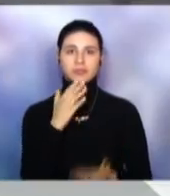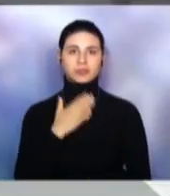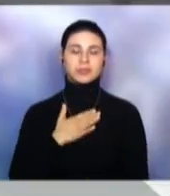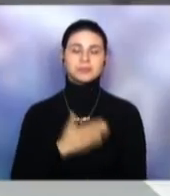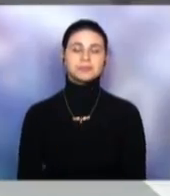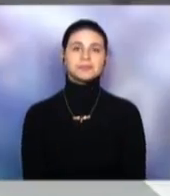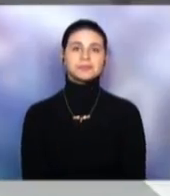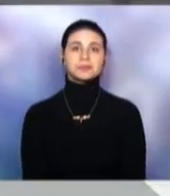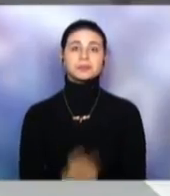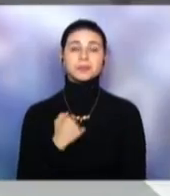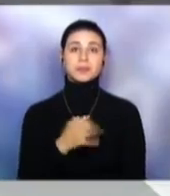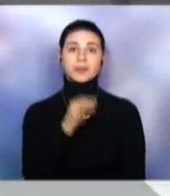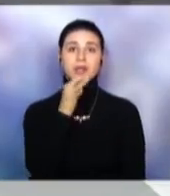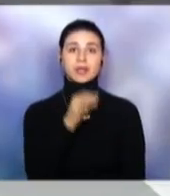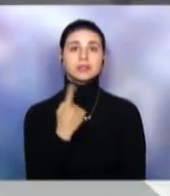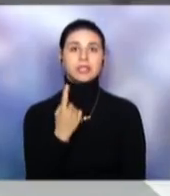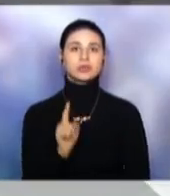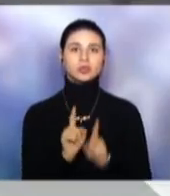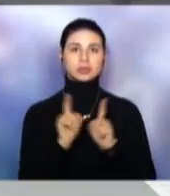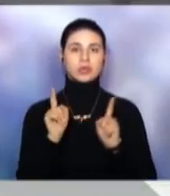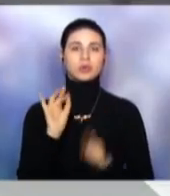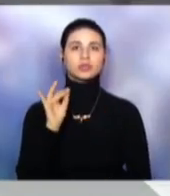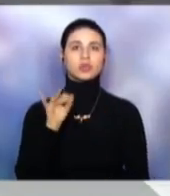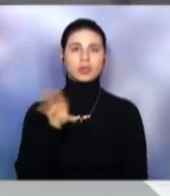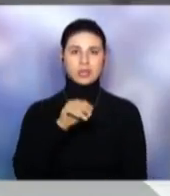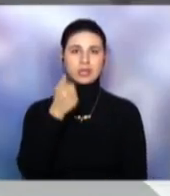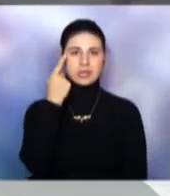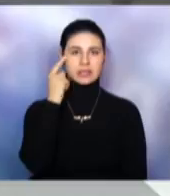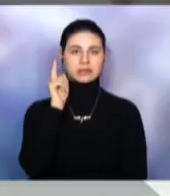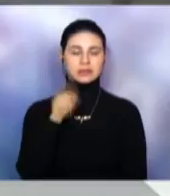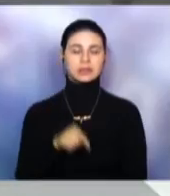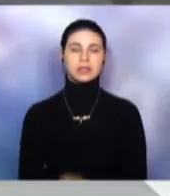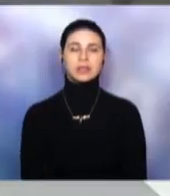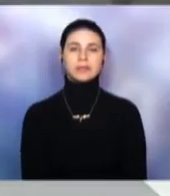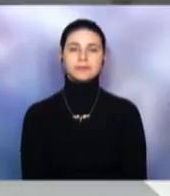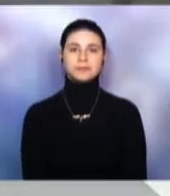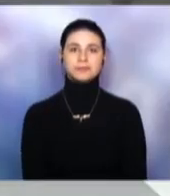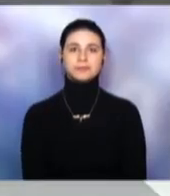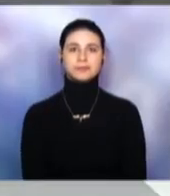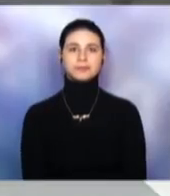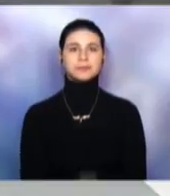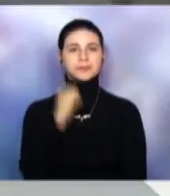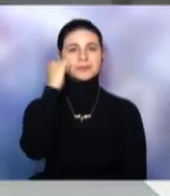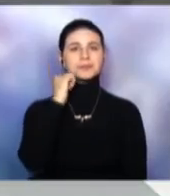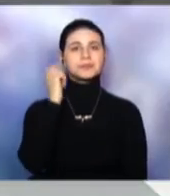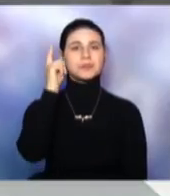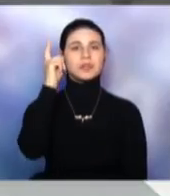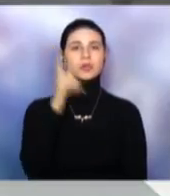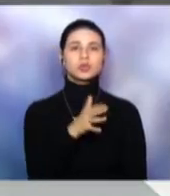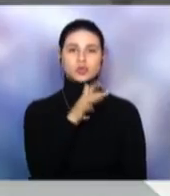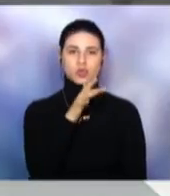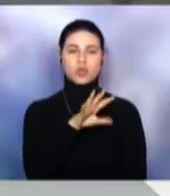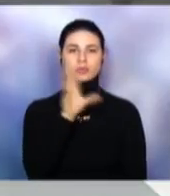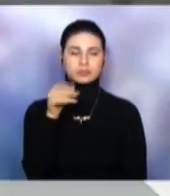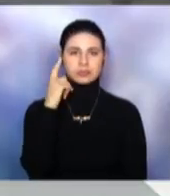უცნაურობასაც, მედიცინის ისტორია თქვენ ჩემზე უკეთ იცით და იცით, რომ ჰიპოკრატეს დროიდან არის სხვათაშორის